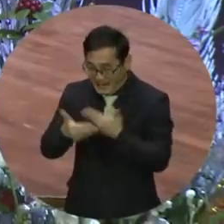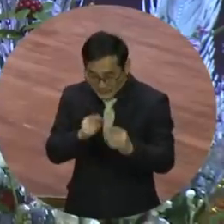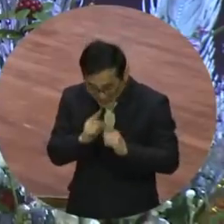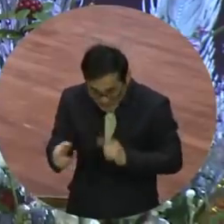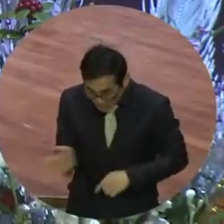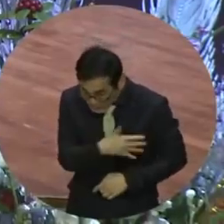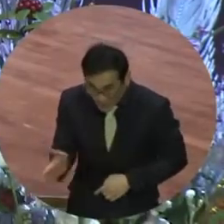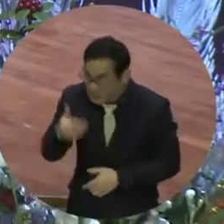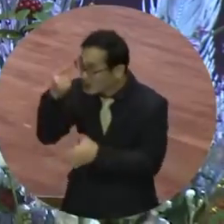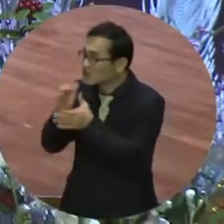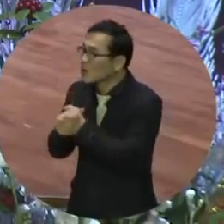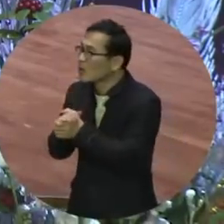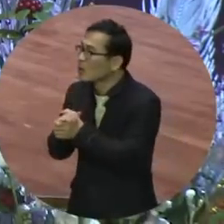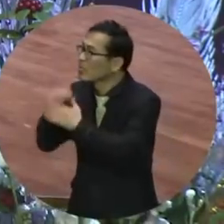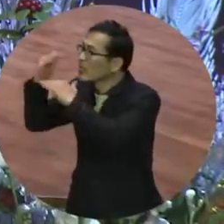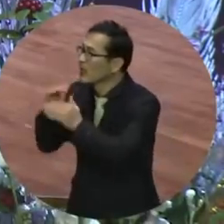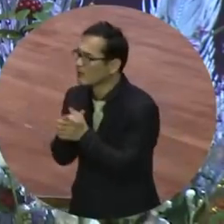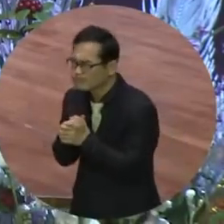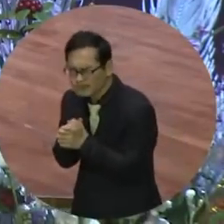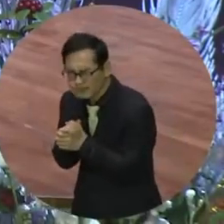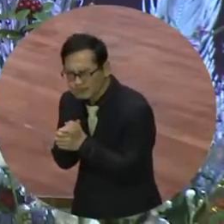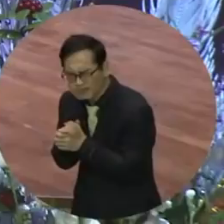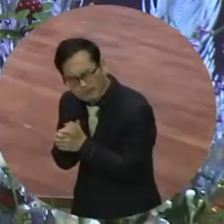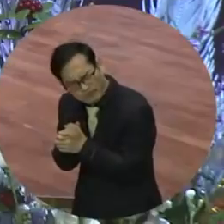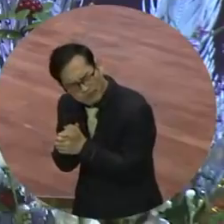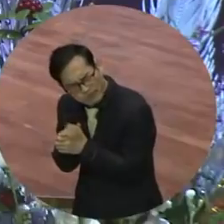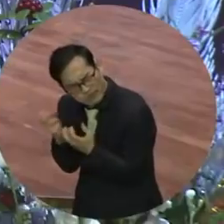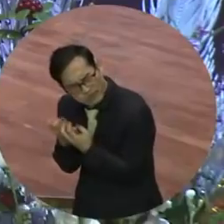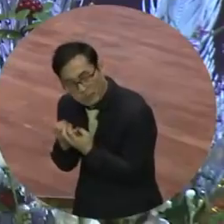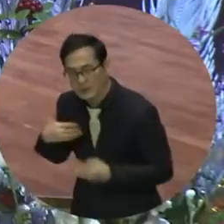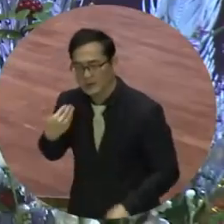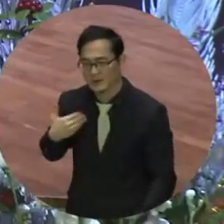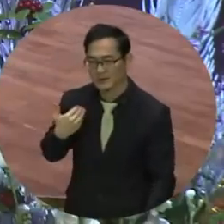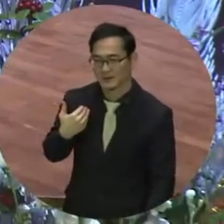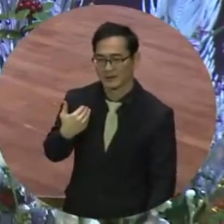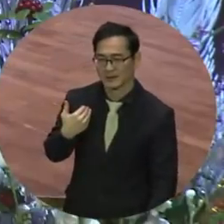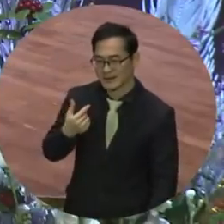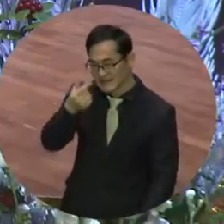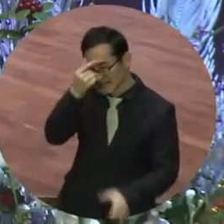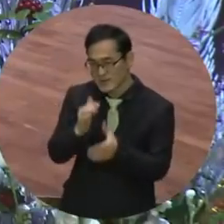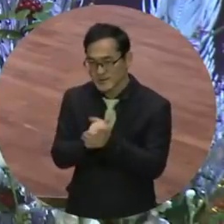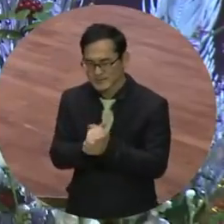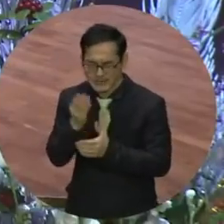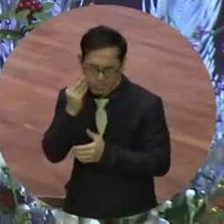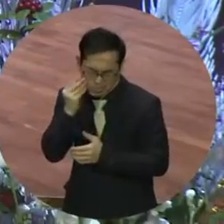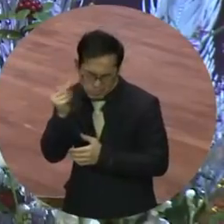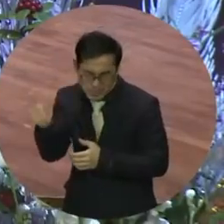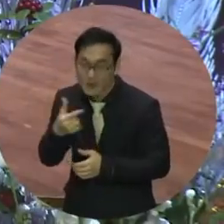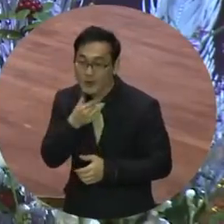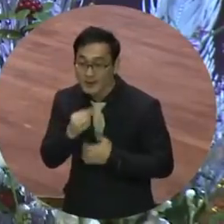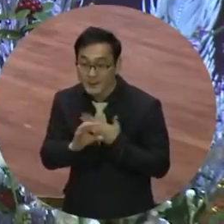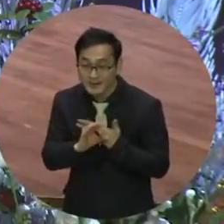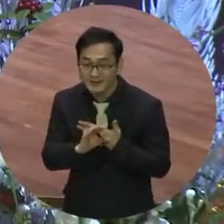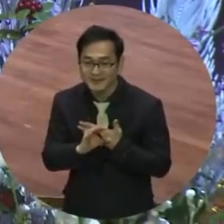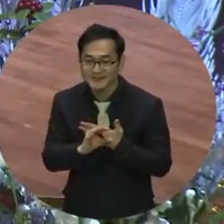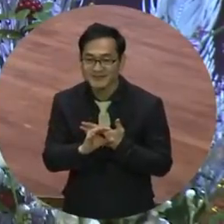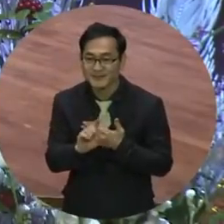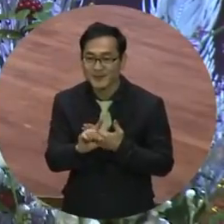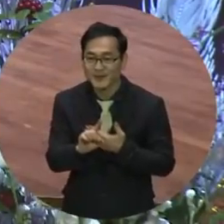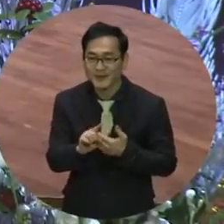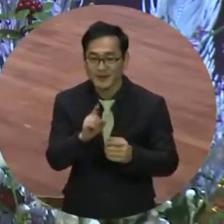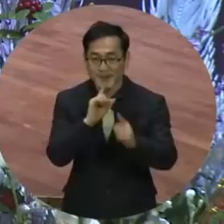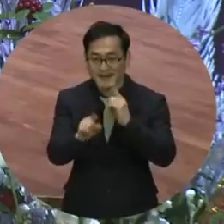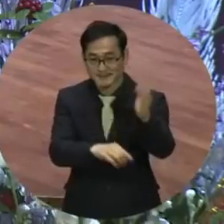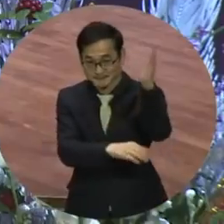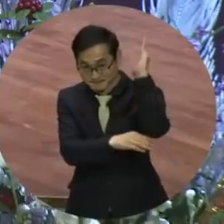때문에. 그 기도를 여러분이 신나게 하고 싶거든요. 설교를 강단 메시지를 한